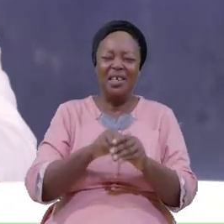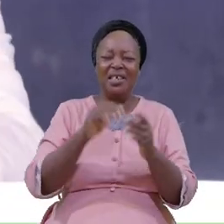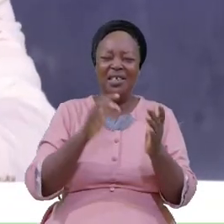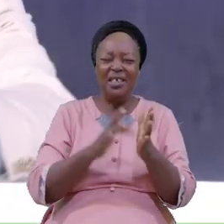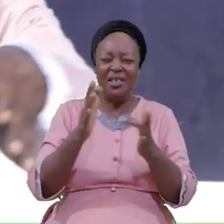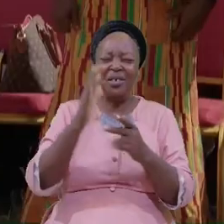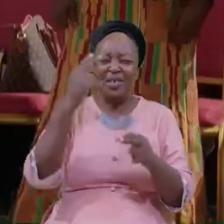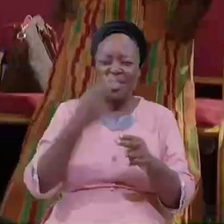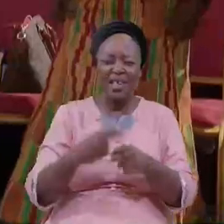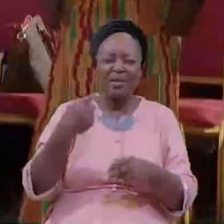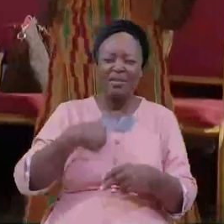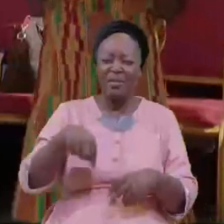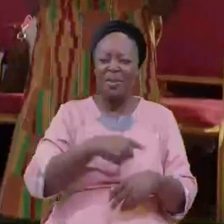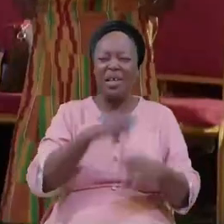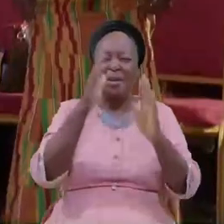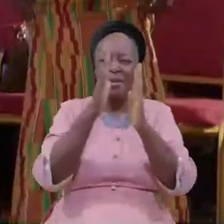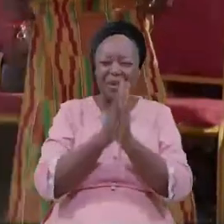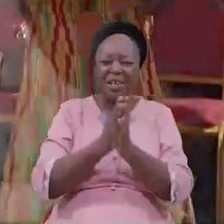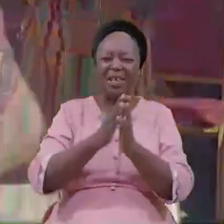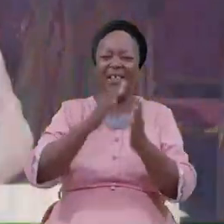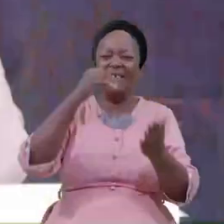Au nom de Jésus, nous prions.